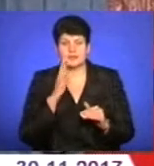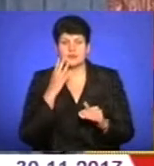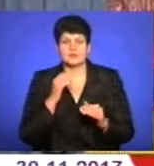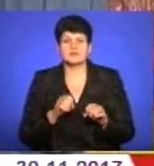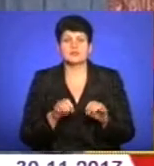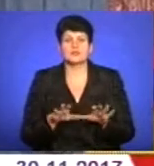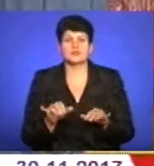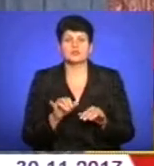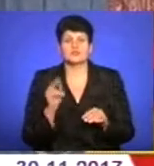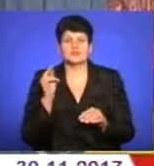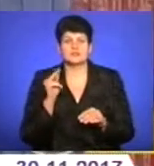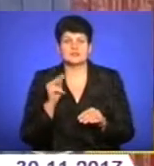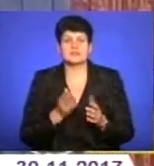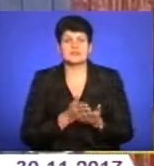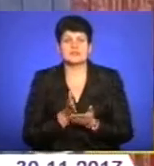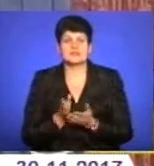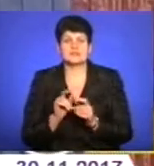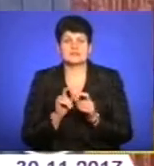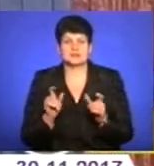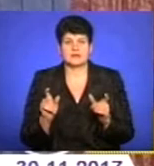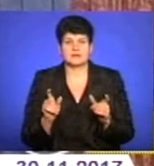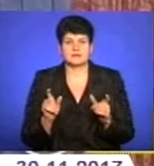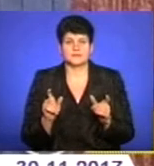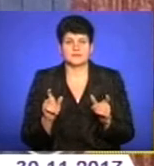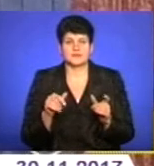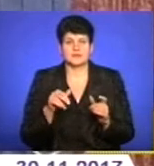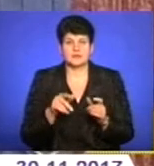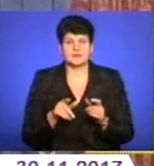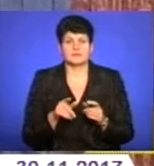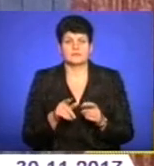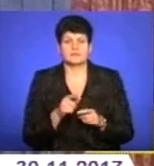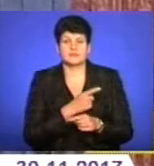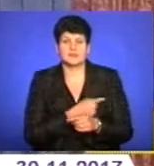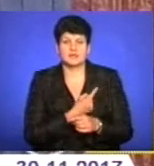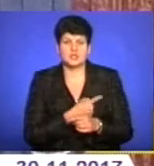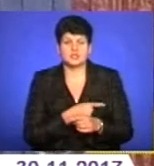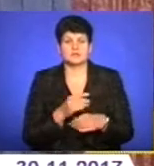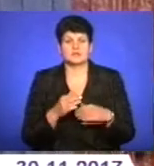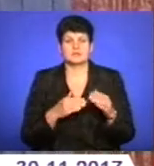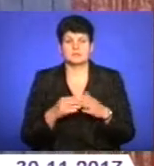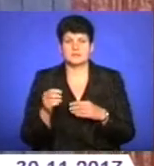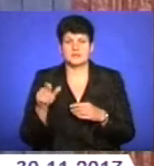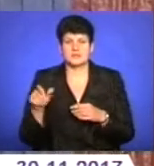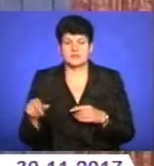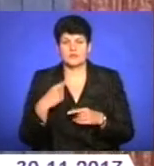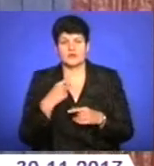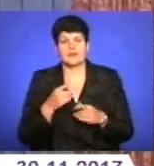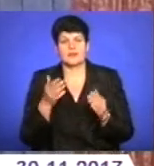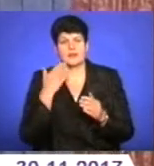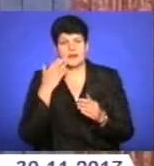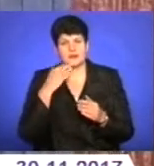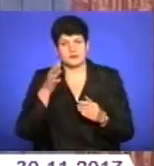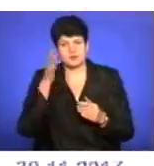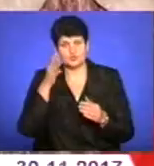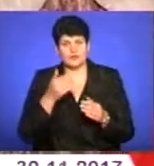куди йти навчатися, в який заклад. Опираючись на висновки фахівців медичних, вони визначають рівень інтелекту, чи це є легка розумова відсталість, чи це помірна,